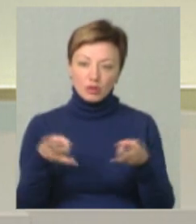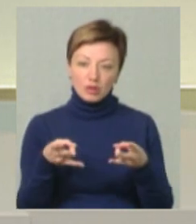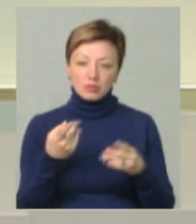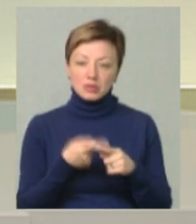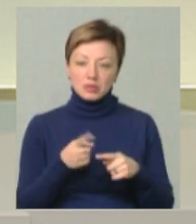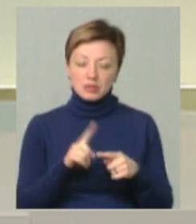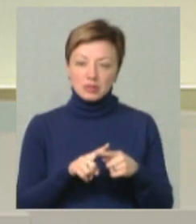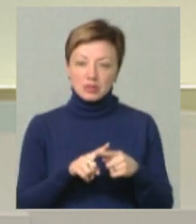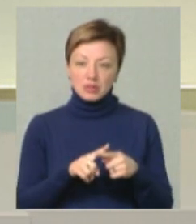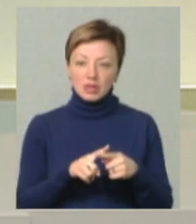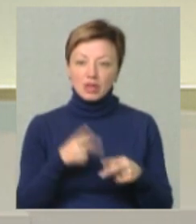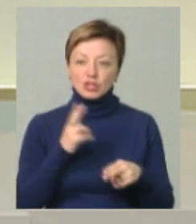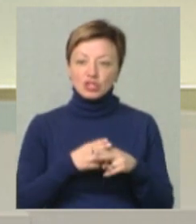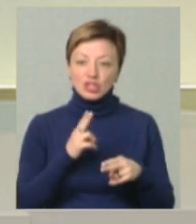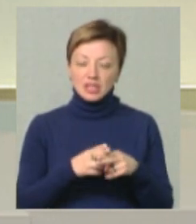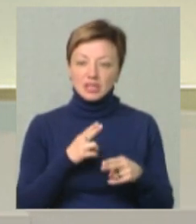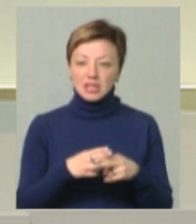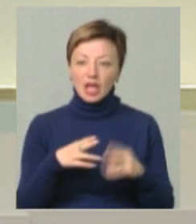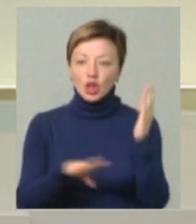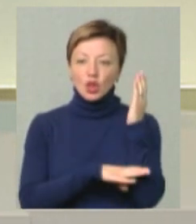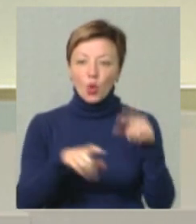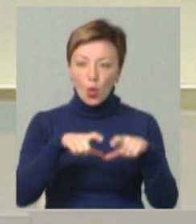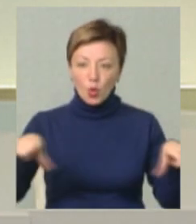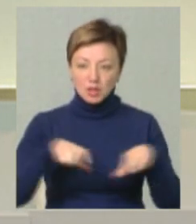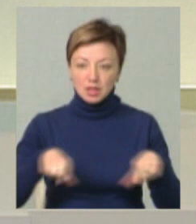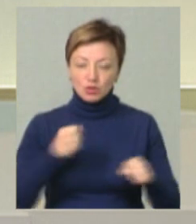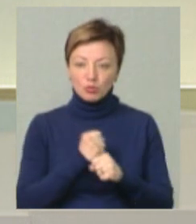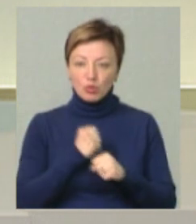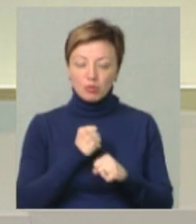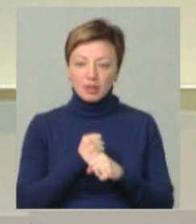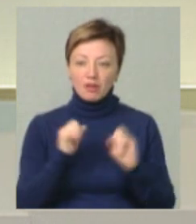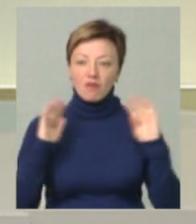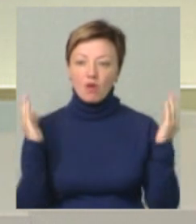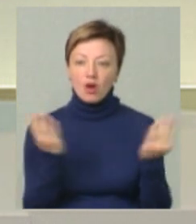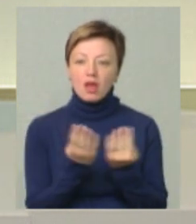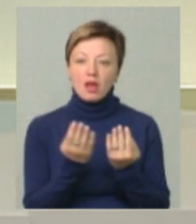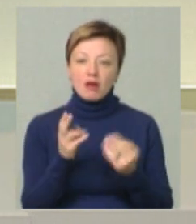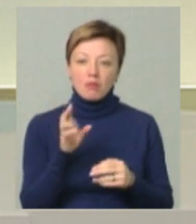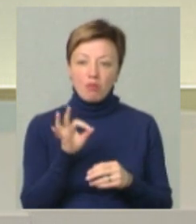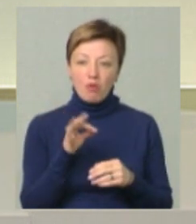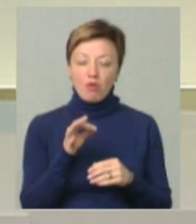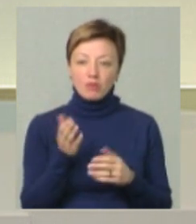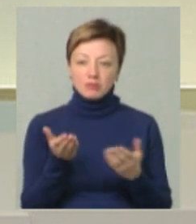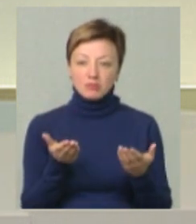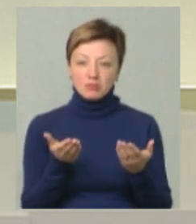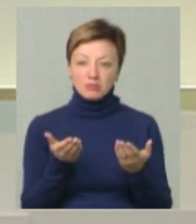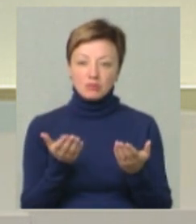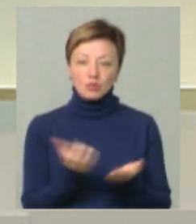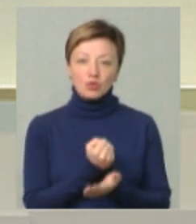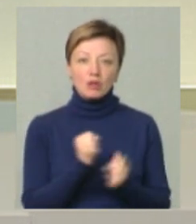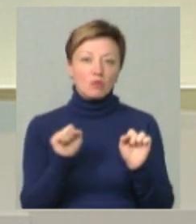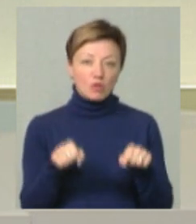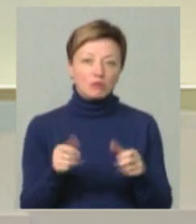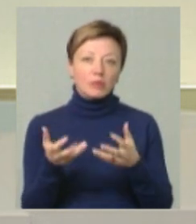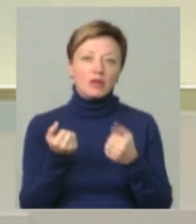це жесть і доски, будь-які доски, щоб робити от вольєри, бо ми, в принципі, так виходить, що ми